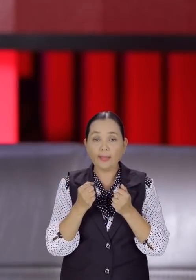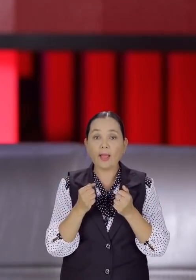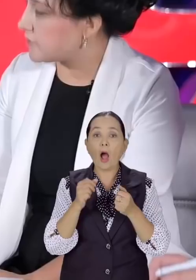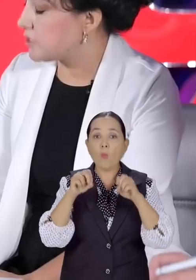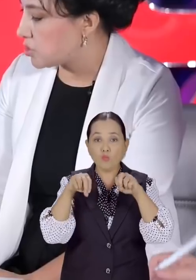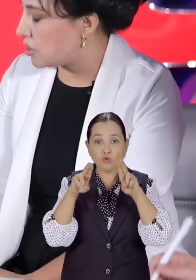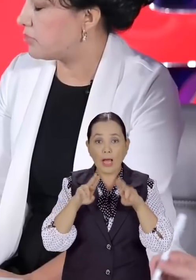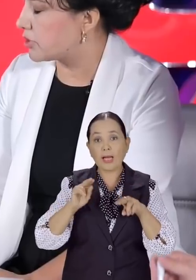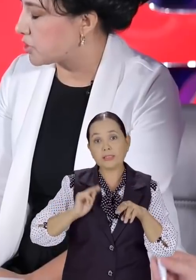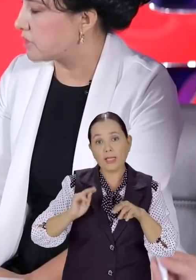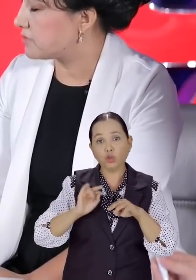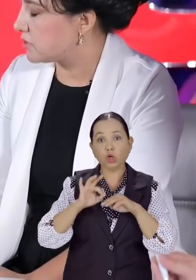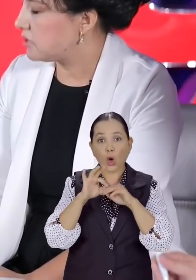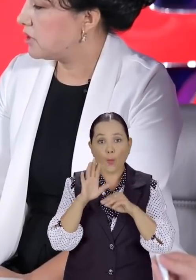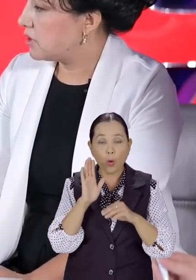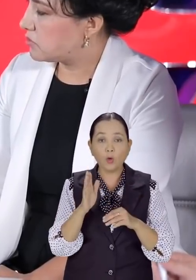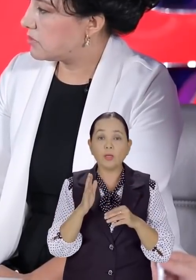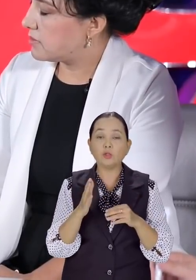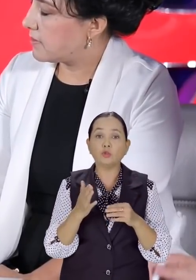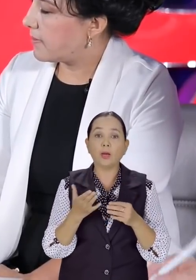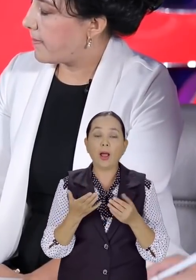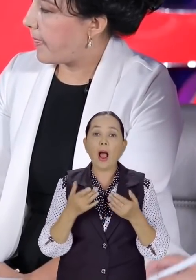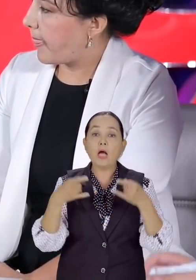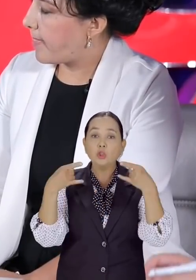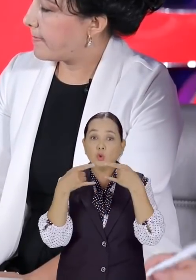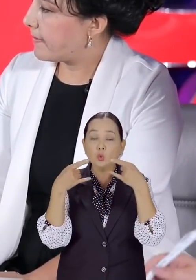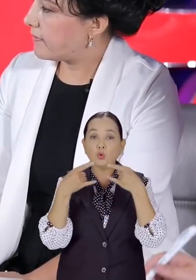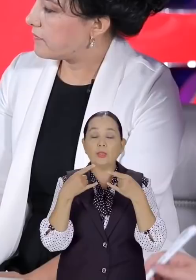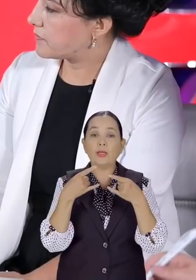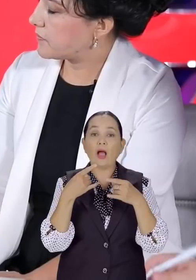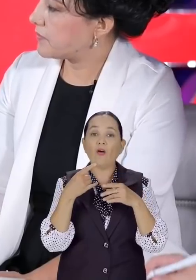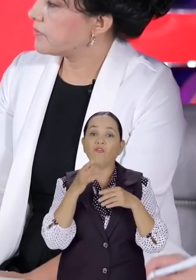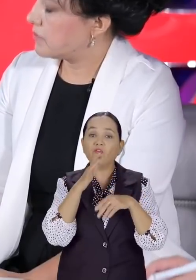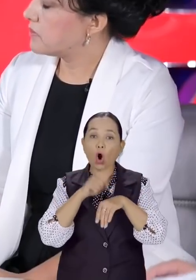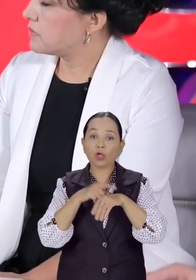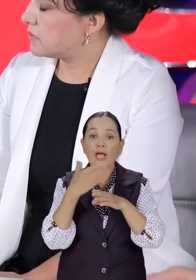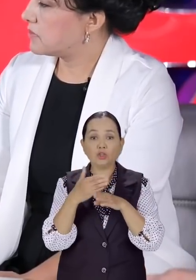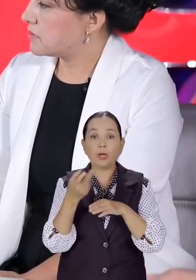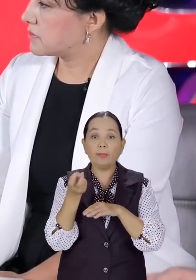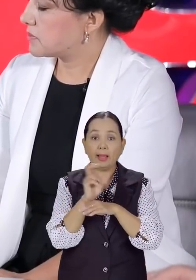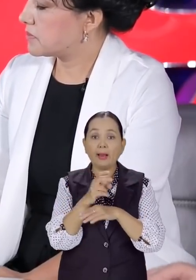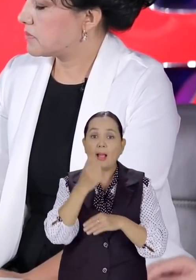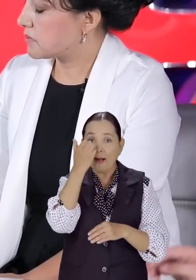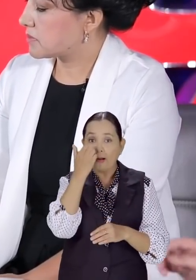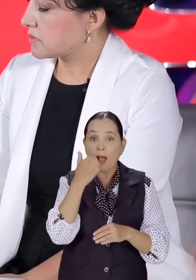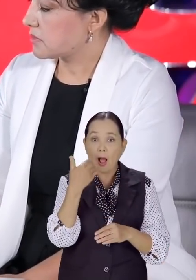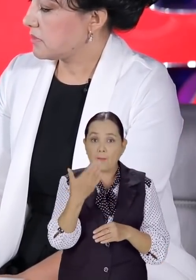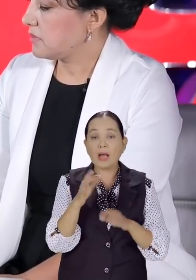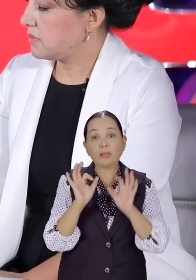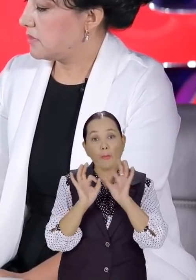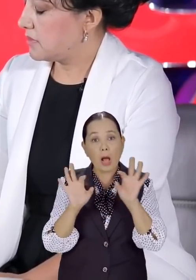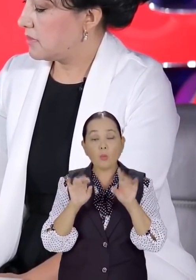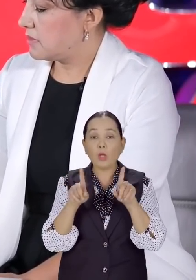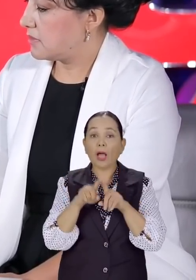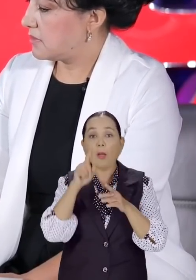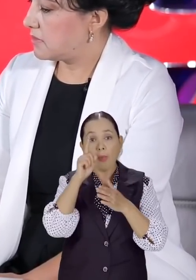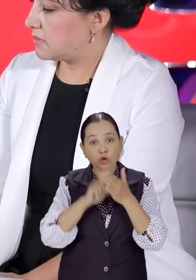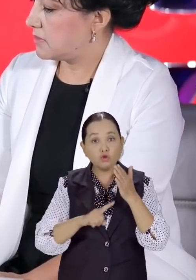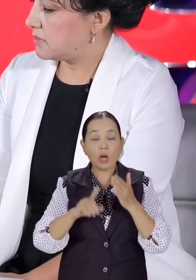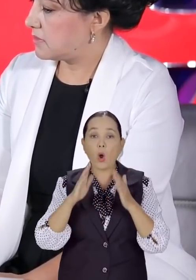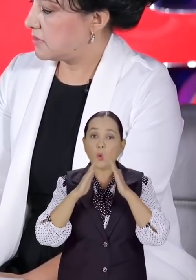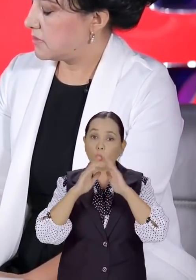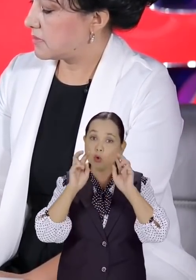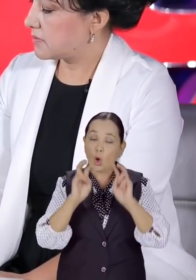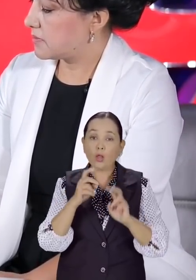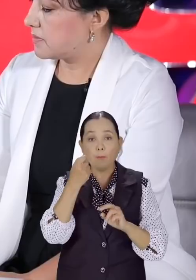Albatta mutaxassislar ish olib borishyapti. Aha, studiyamizga vaqt ajratib kelganingiz uchun rahmat. Navbatdagi ma'lumotlar ham ishonamizki,